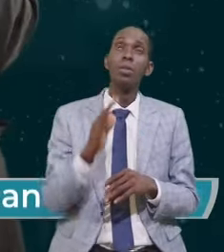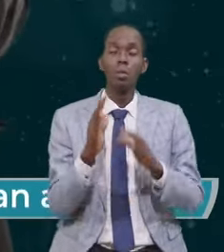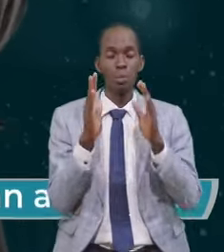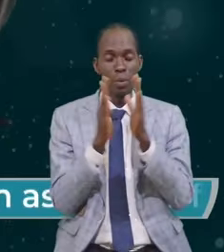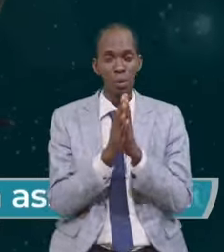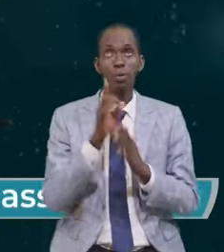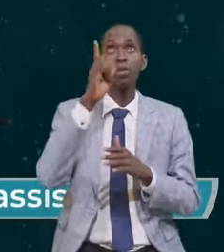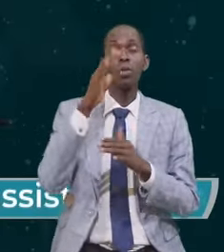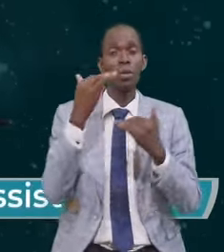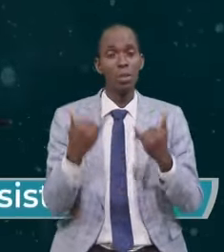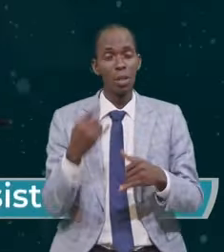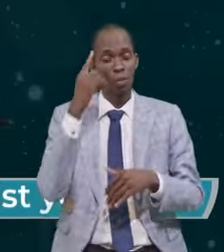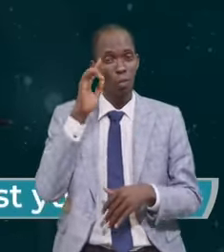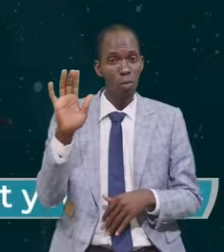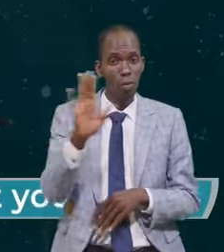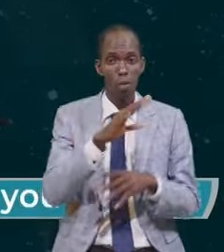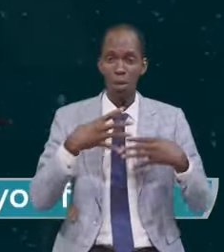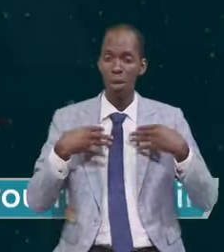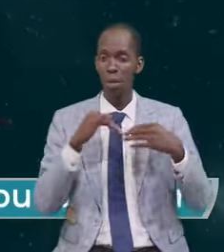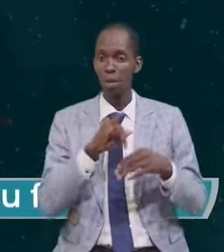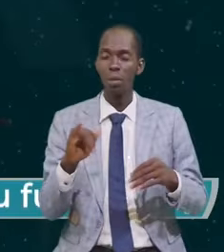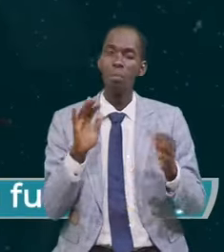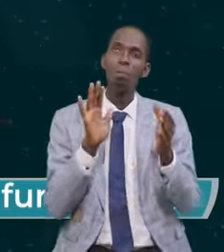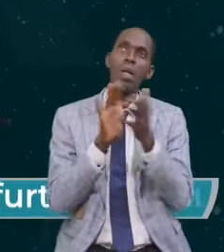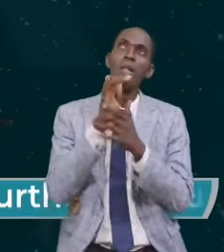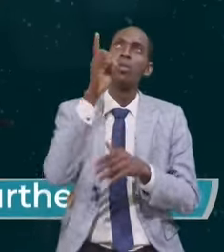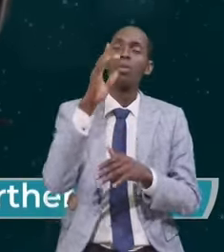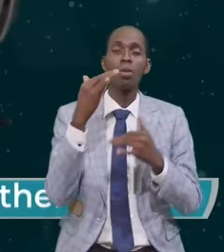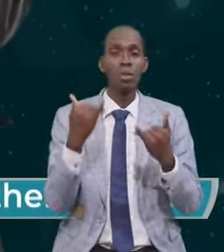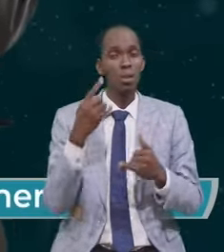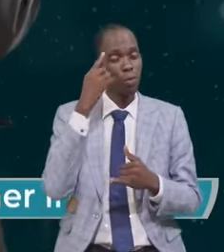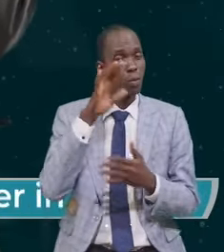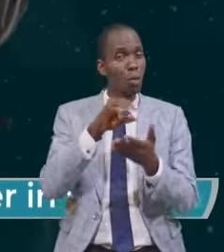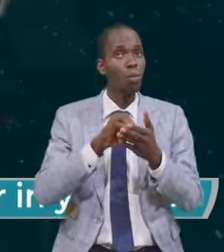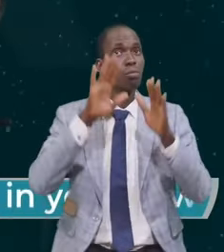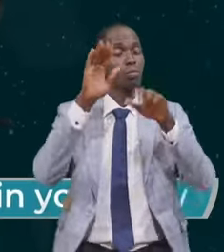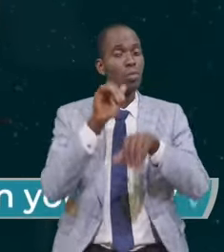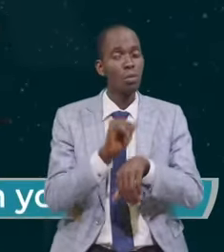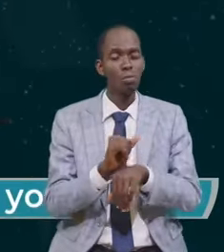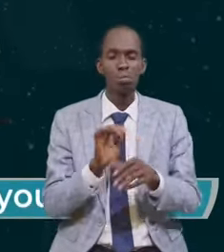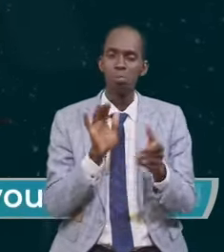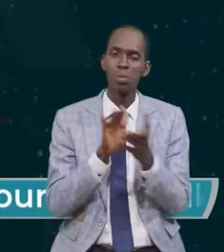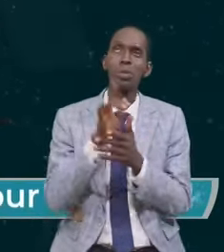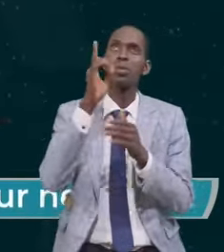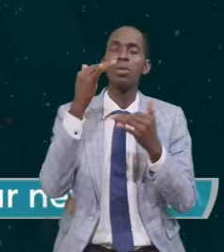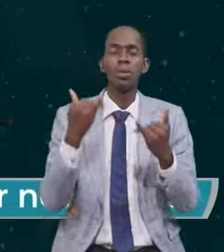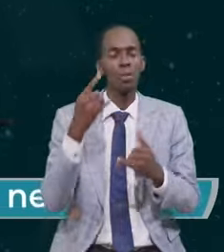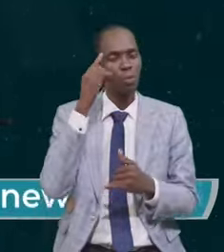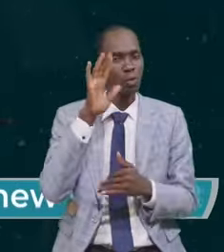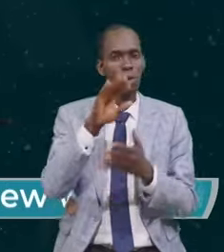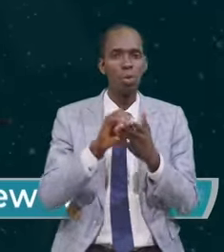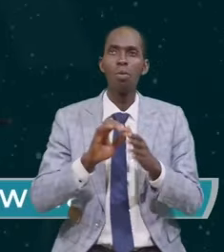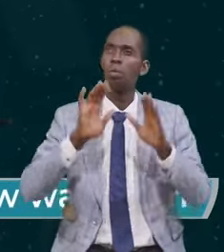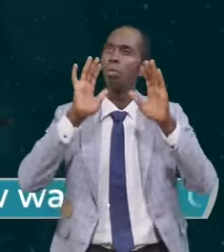healing. Believe God now for your miracle. Believe God now for signs and wonders. Blind eyes will see